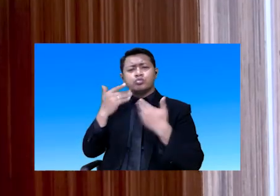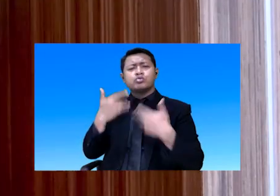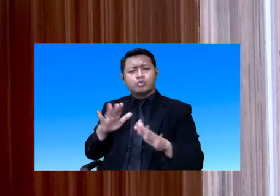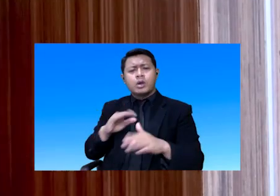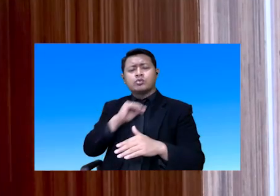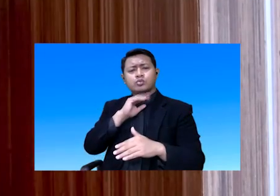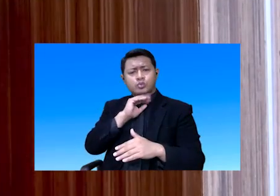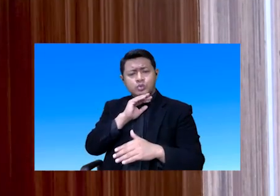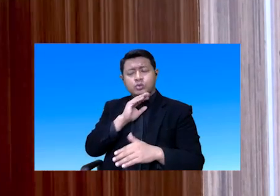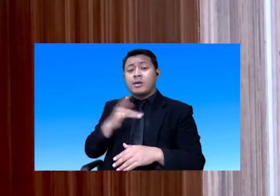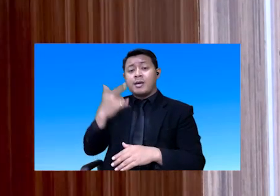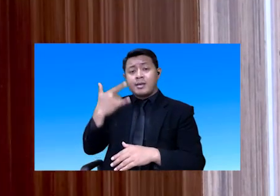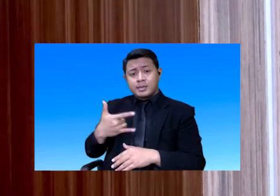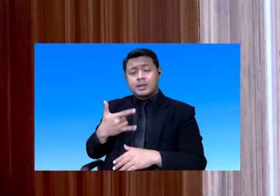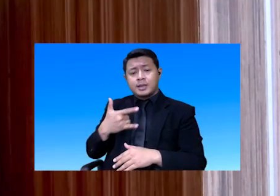semula.